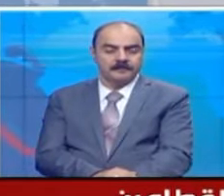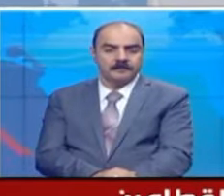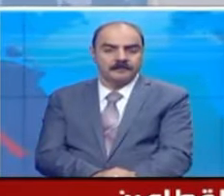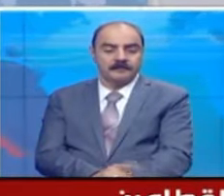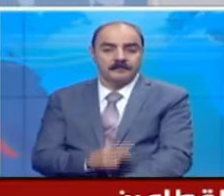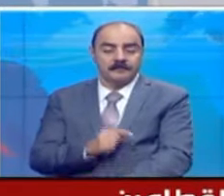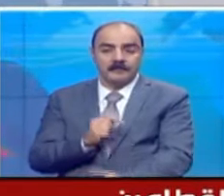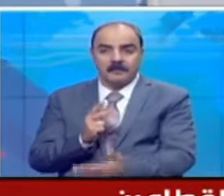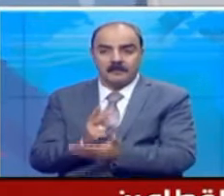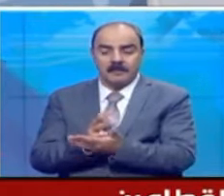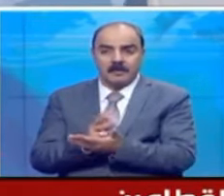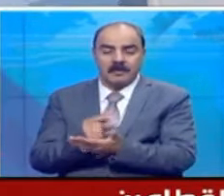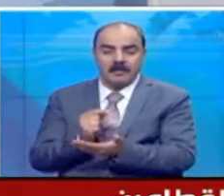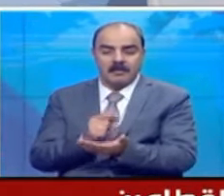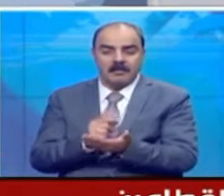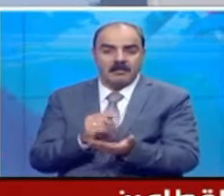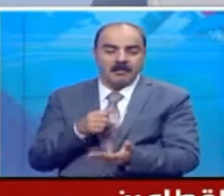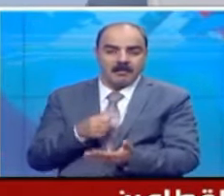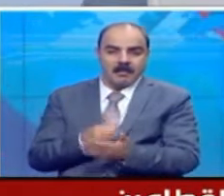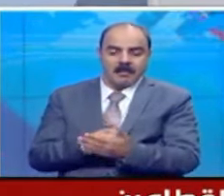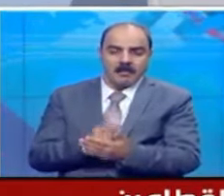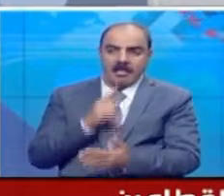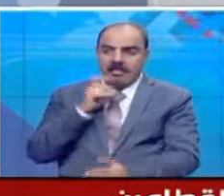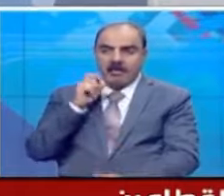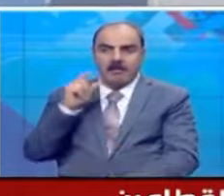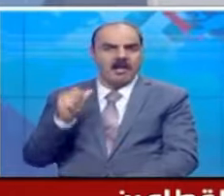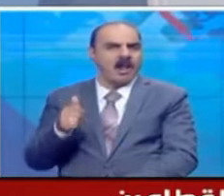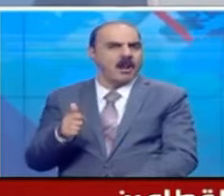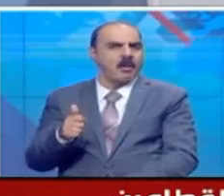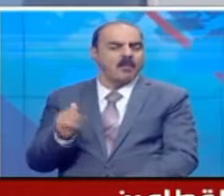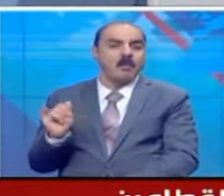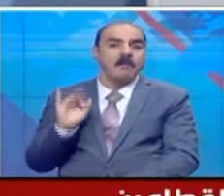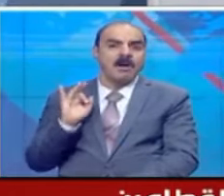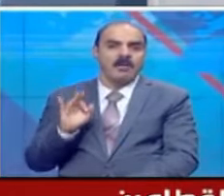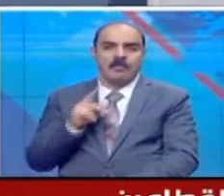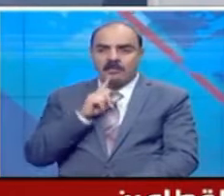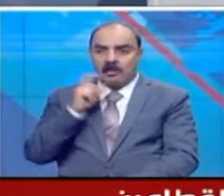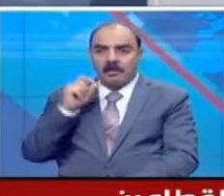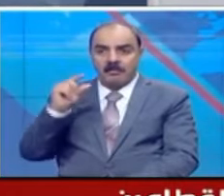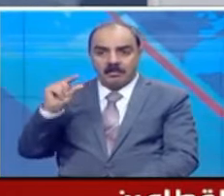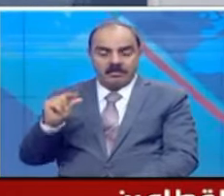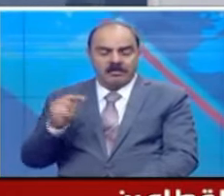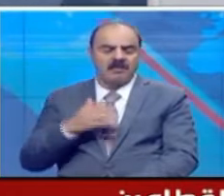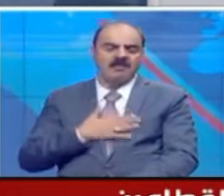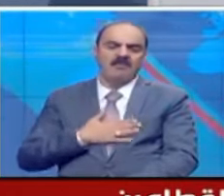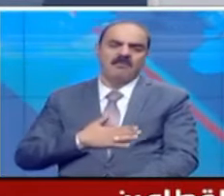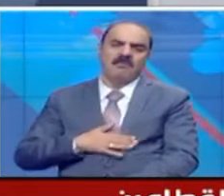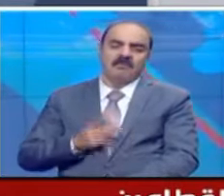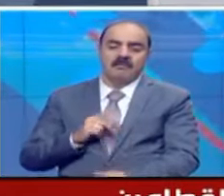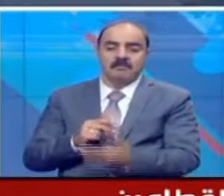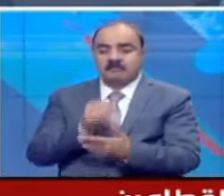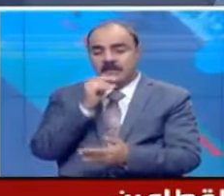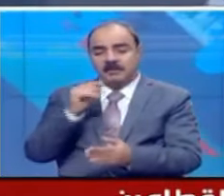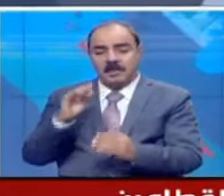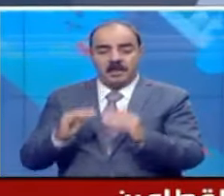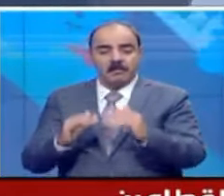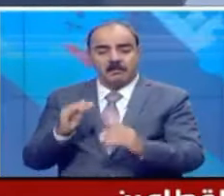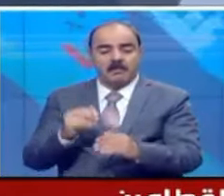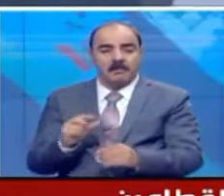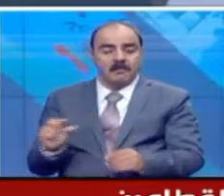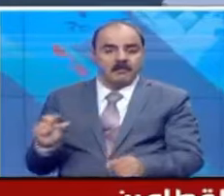رفع الحد الأقصى للإعفاء الضريبي كانت مسألة مهمة، إنه مثلا أن تخصص